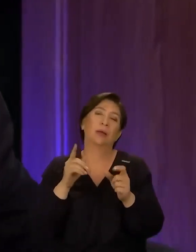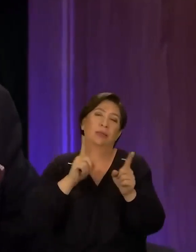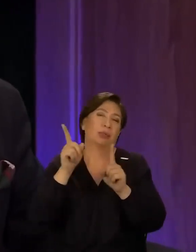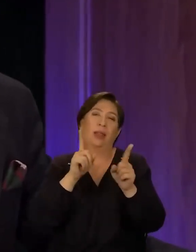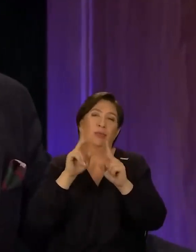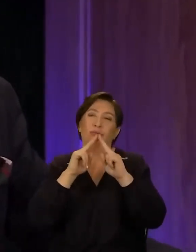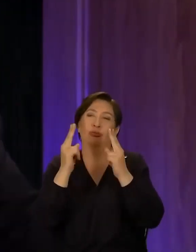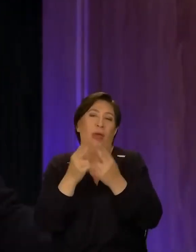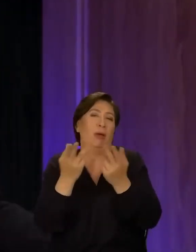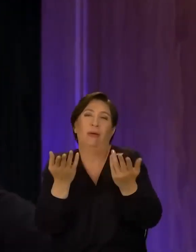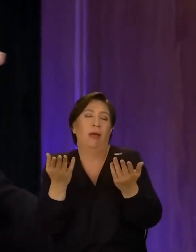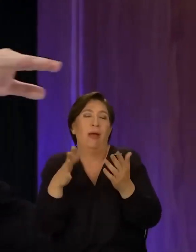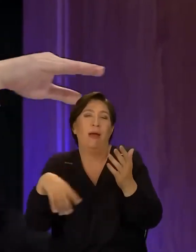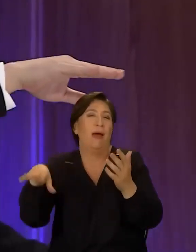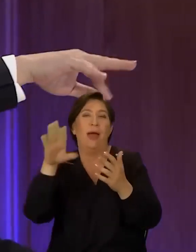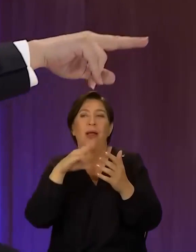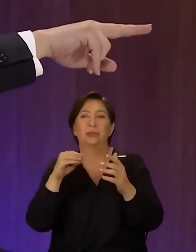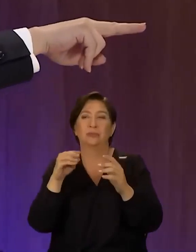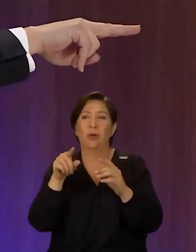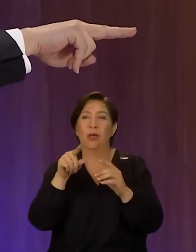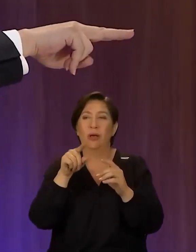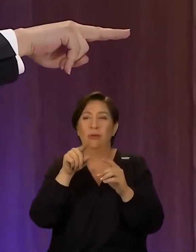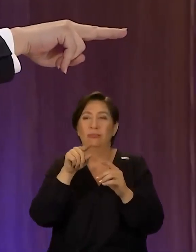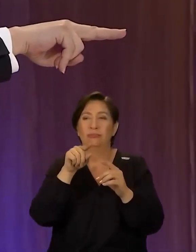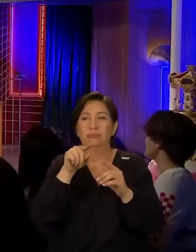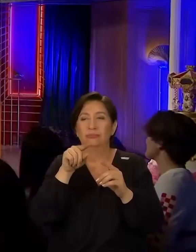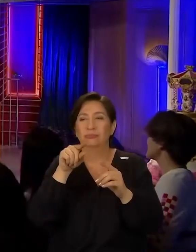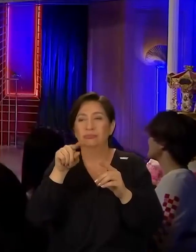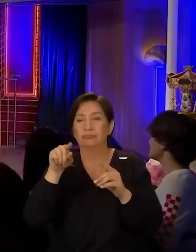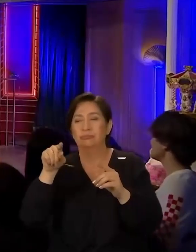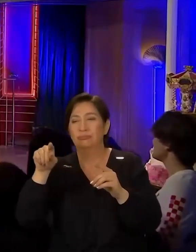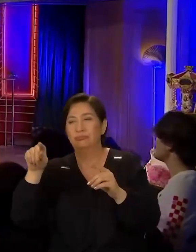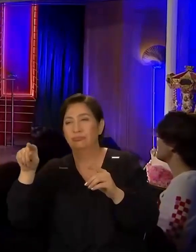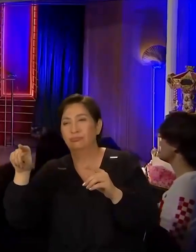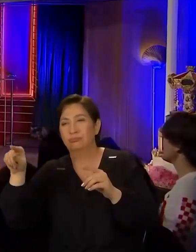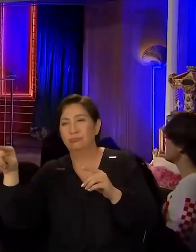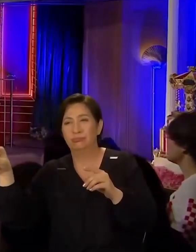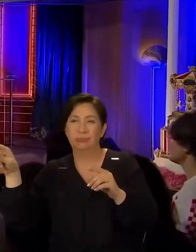Dijital dünya. Dijital dünyada herkes morte böyle gidiyor yani. Kalp atıyor.